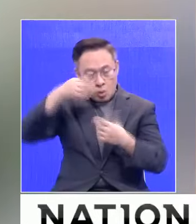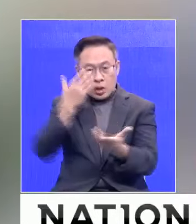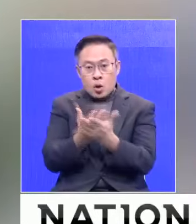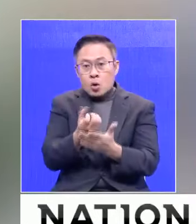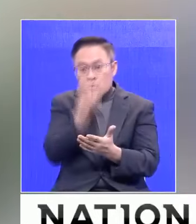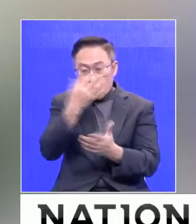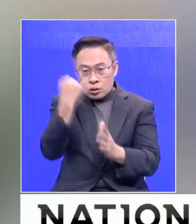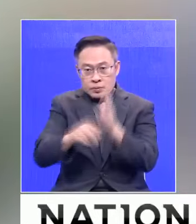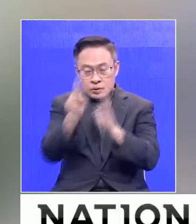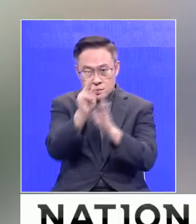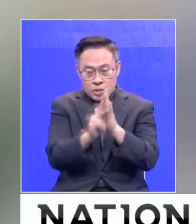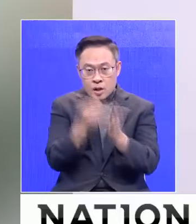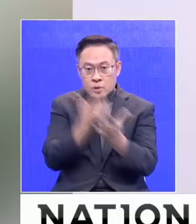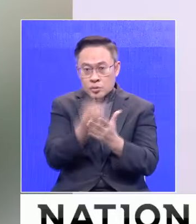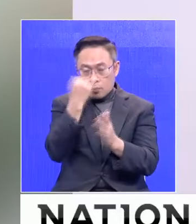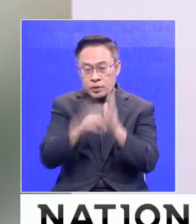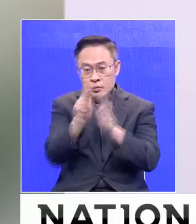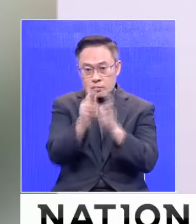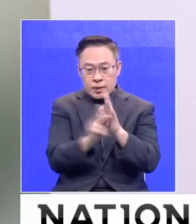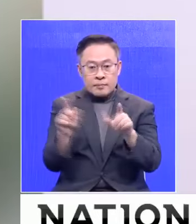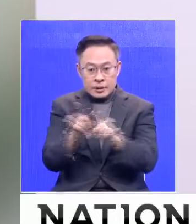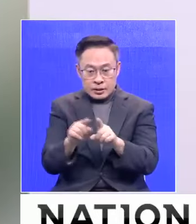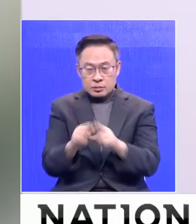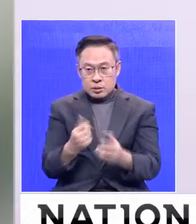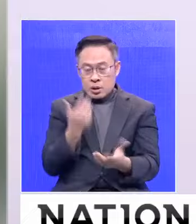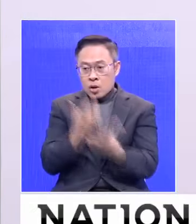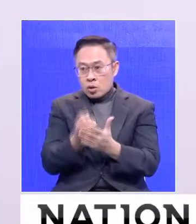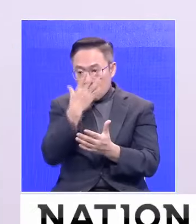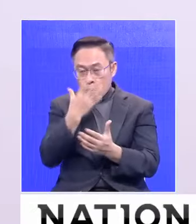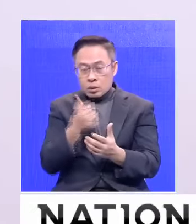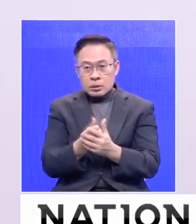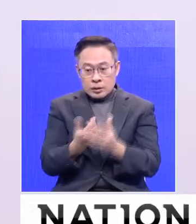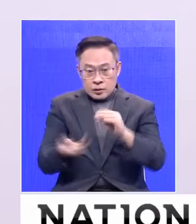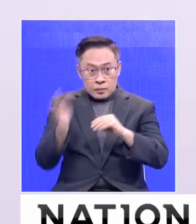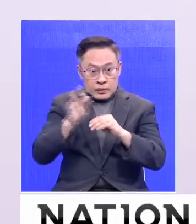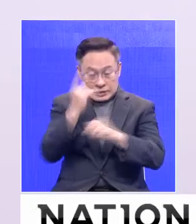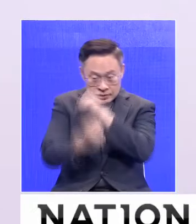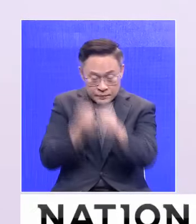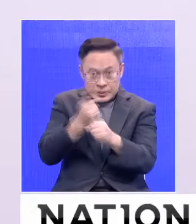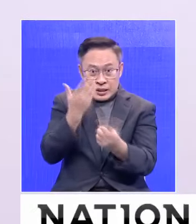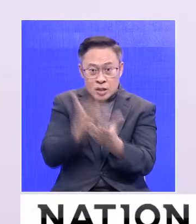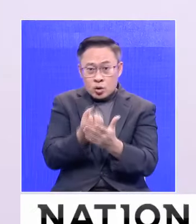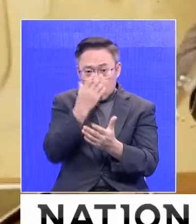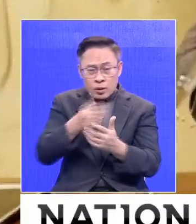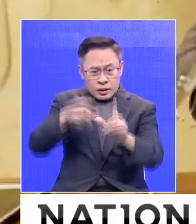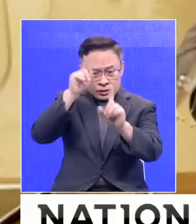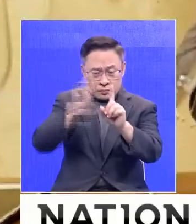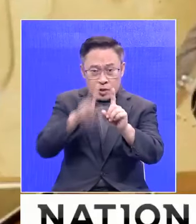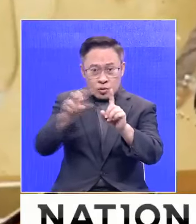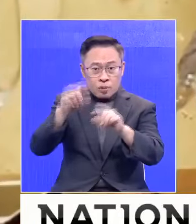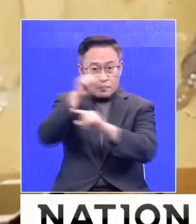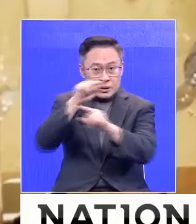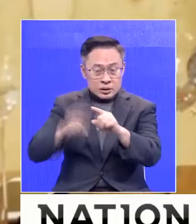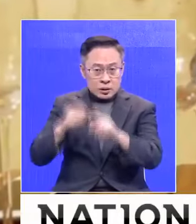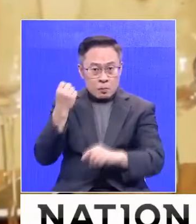ตราที่กฎหมายกำหนดบอกบางยอดคิดสูงถึง 1,200% ต่อปีก็จะมีการคิดคำนวณดอกเบี้ยเป็นรายชั่วโมงร